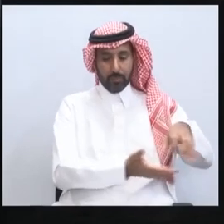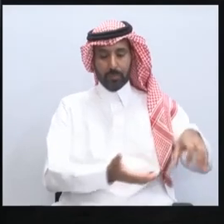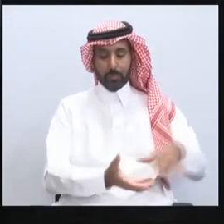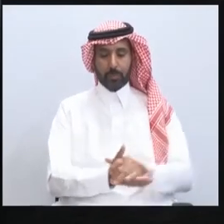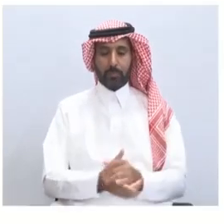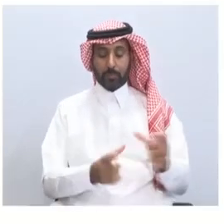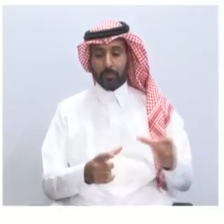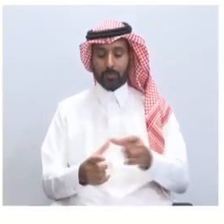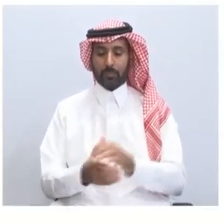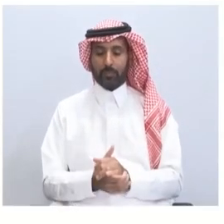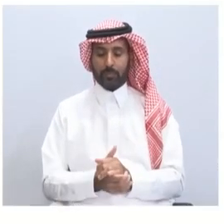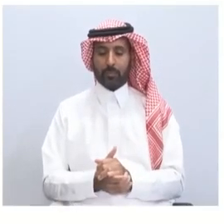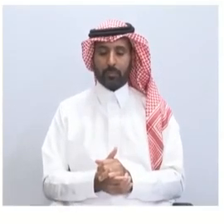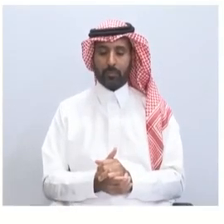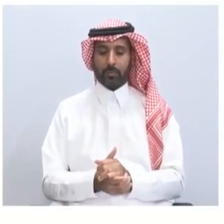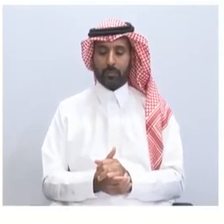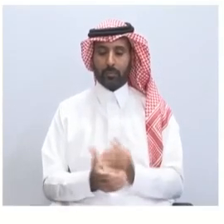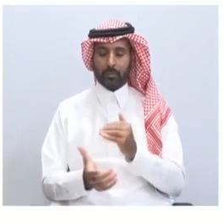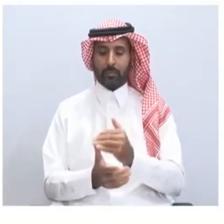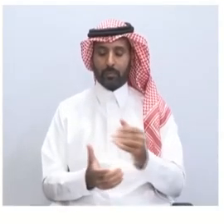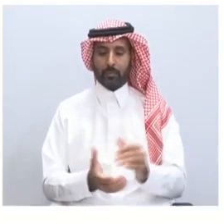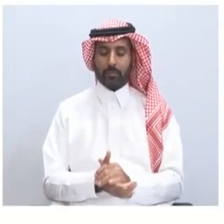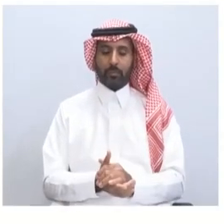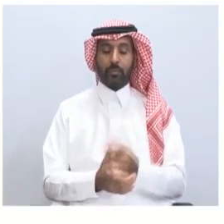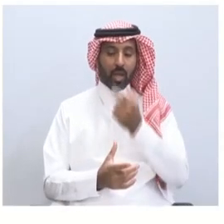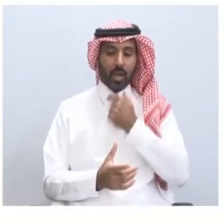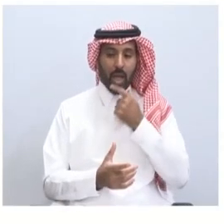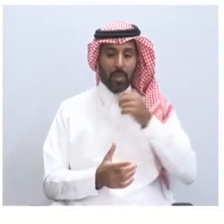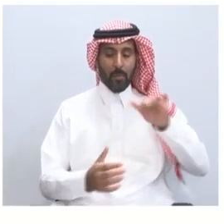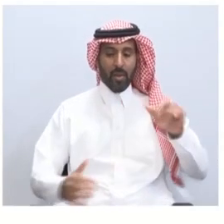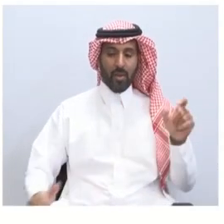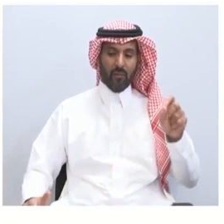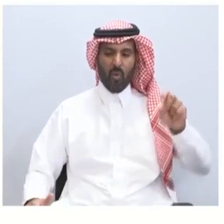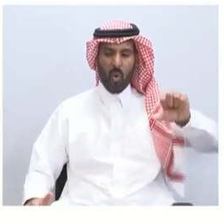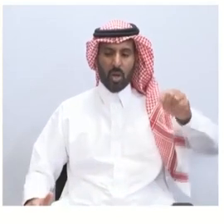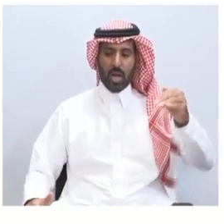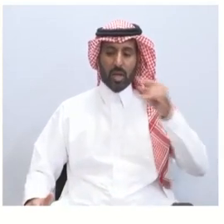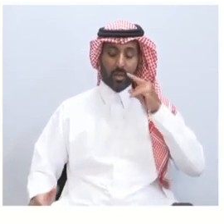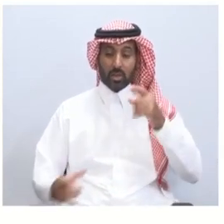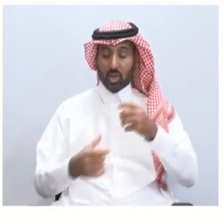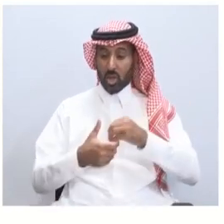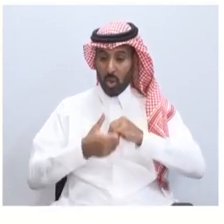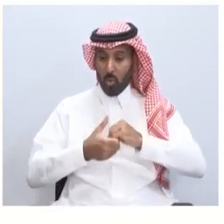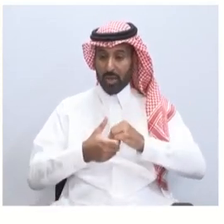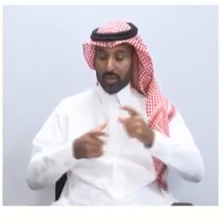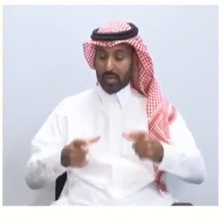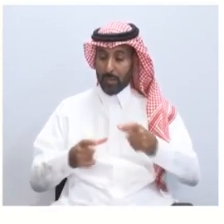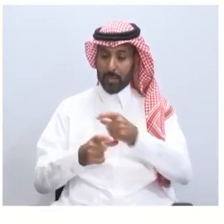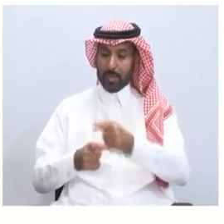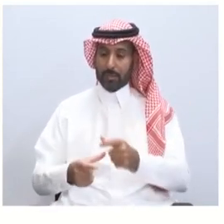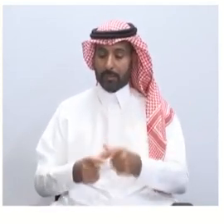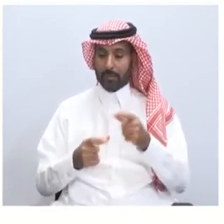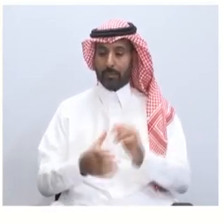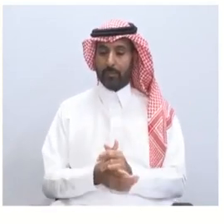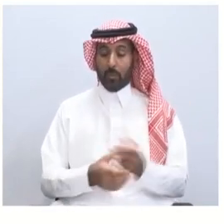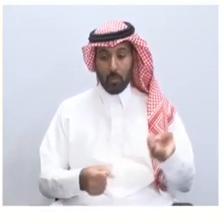الحاميات من الرياض منفوحه وطردها وتوحيد البلاد